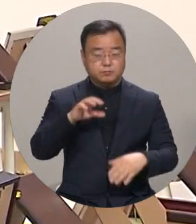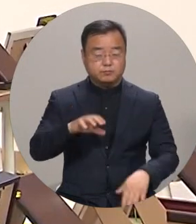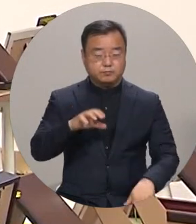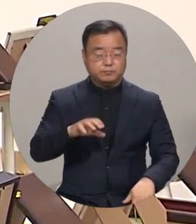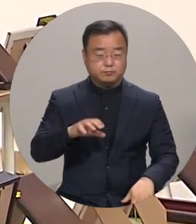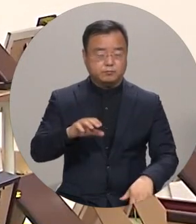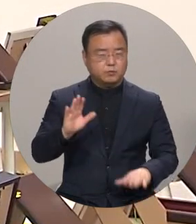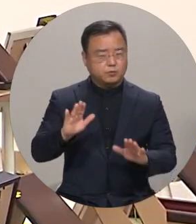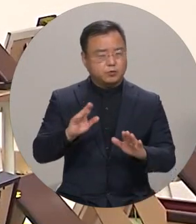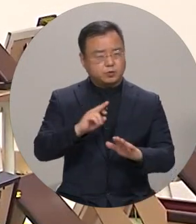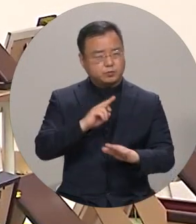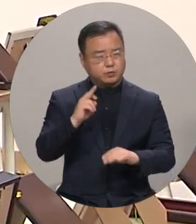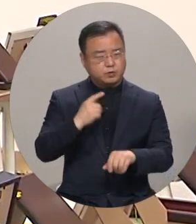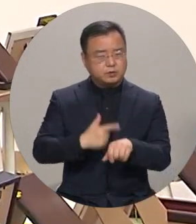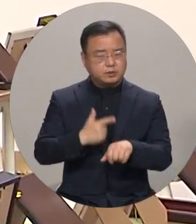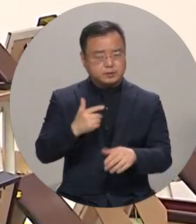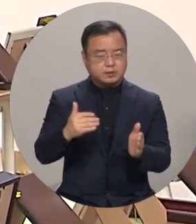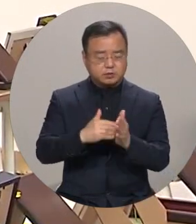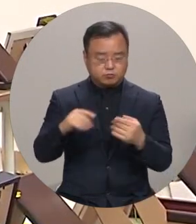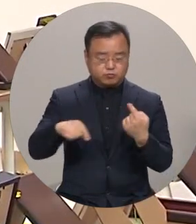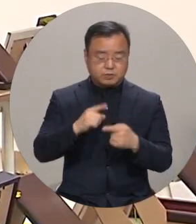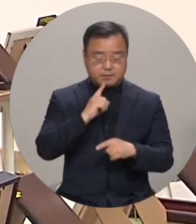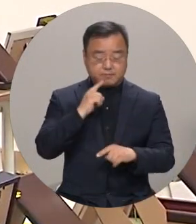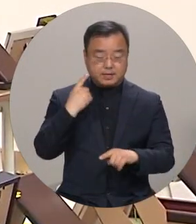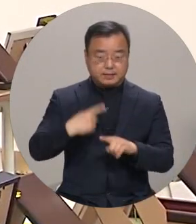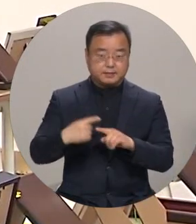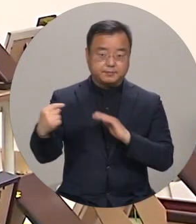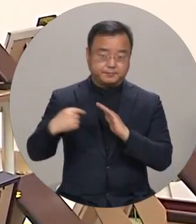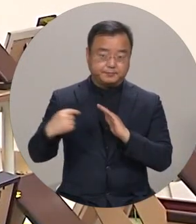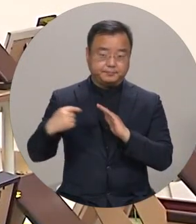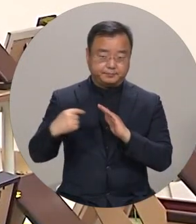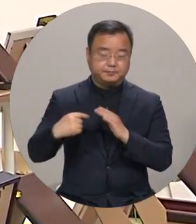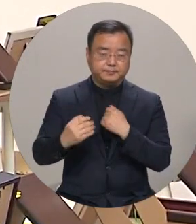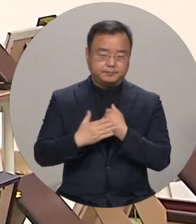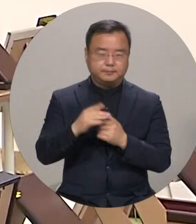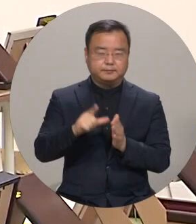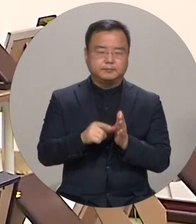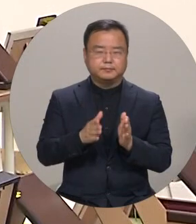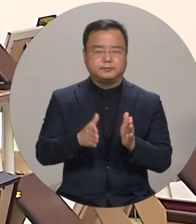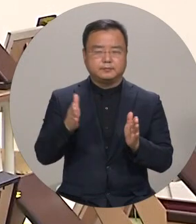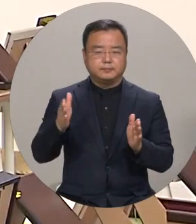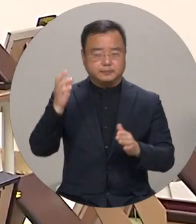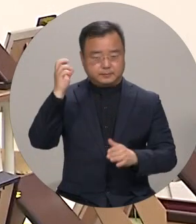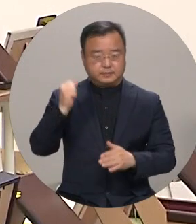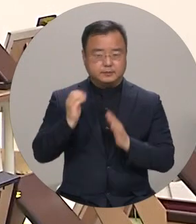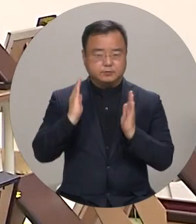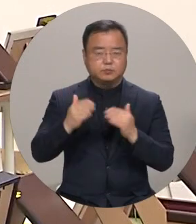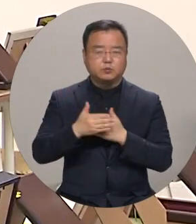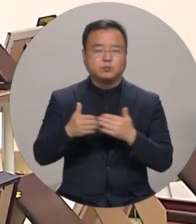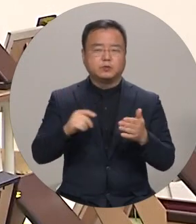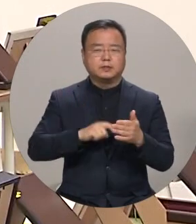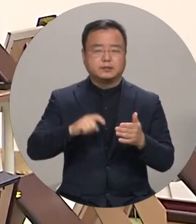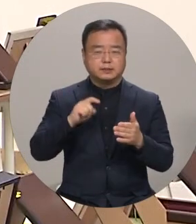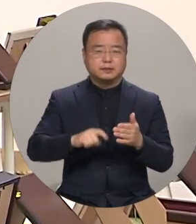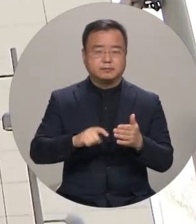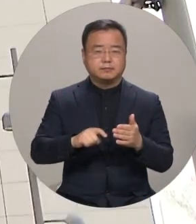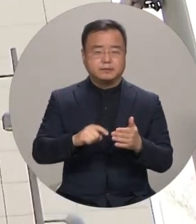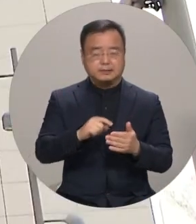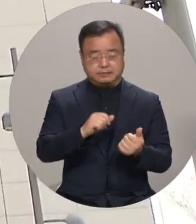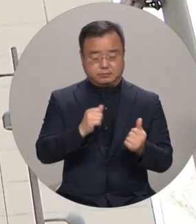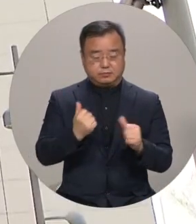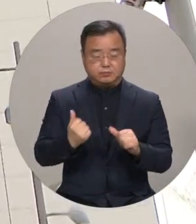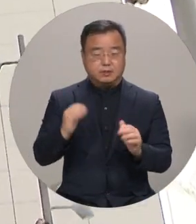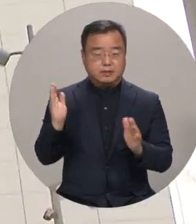발걸음이 이어지면서 운영 시간을 연장했습니다. 지난 2021년 완공된 기억교실에는 세월호 참사로 희생된 단원고